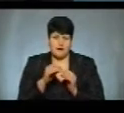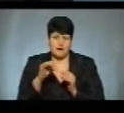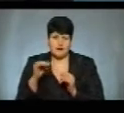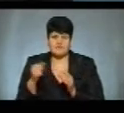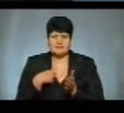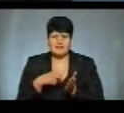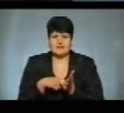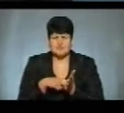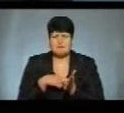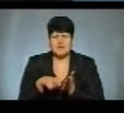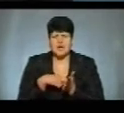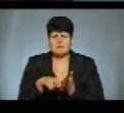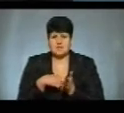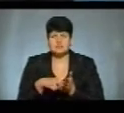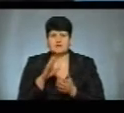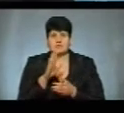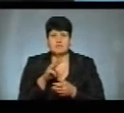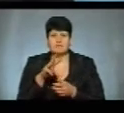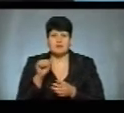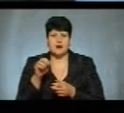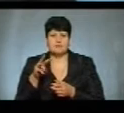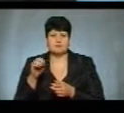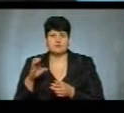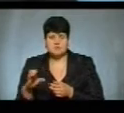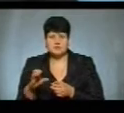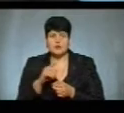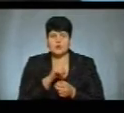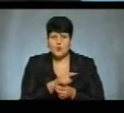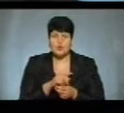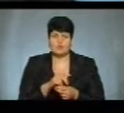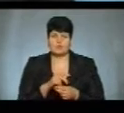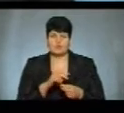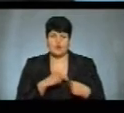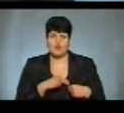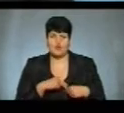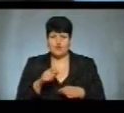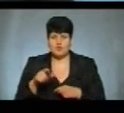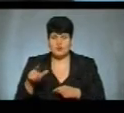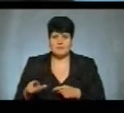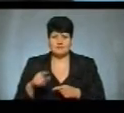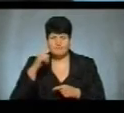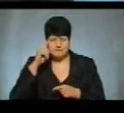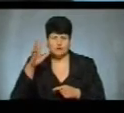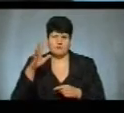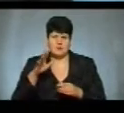переписки Володимира Мармуса і його колег з відомими